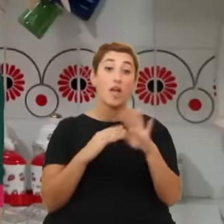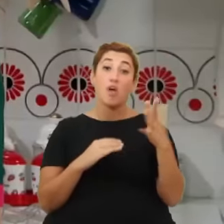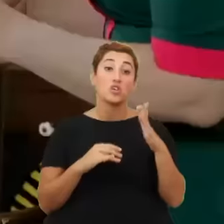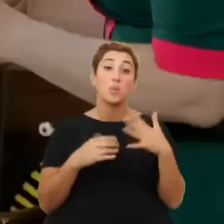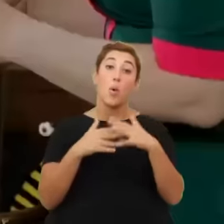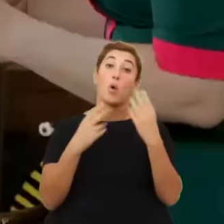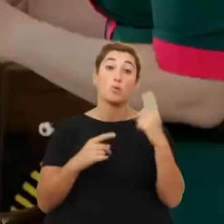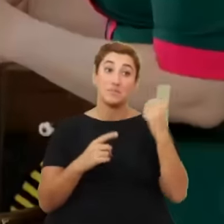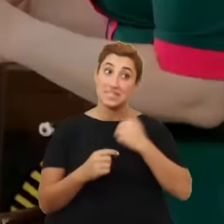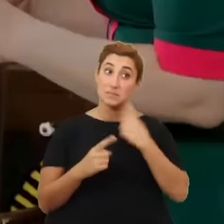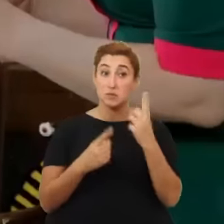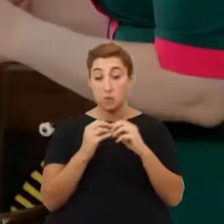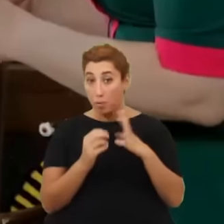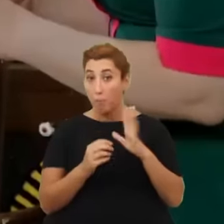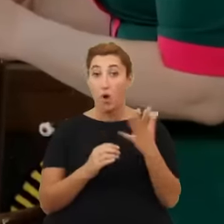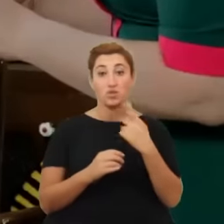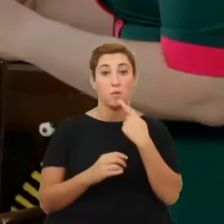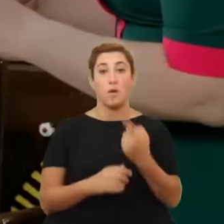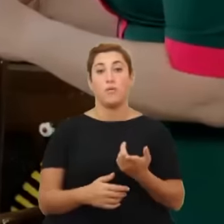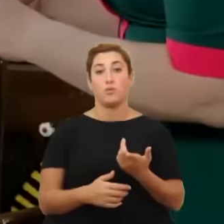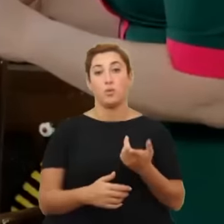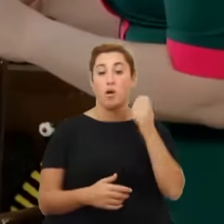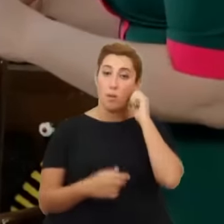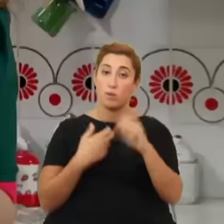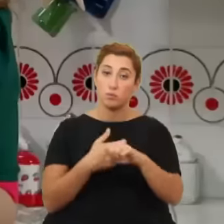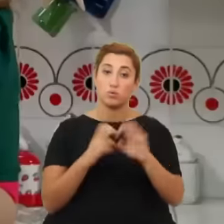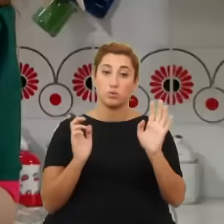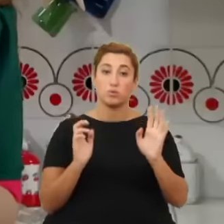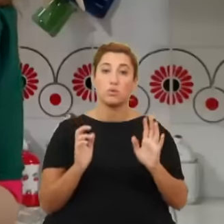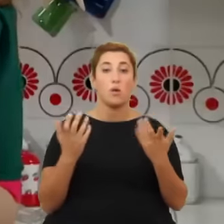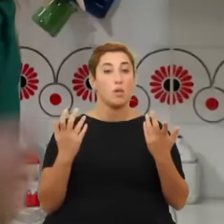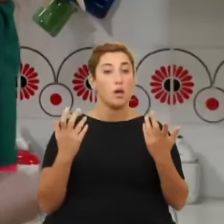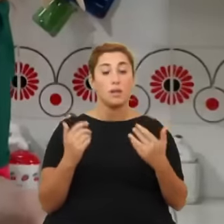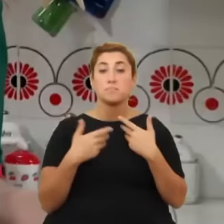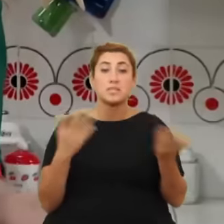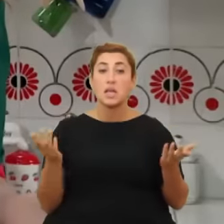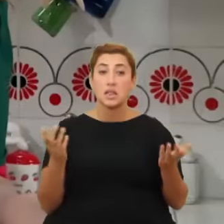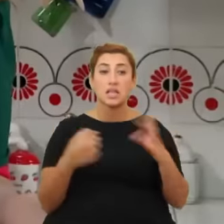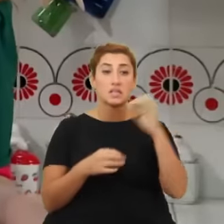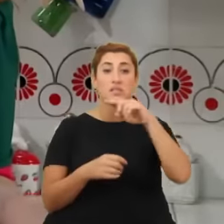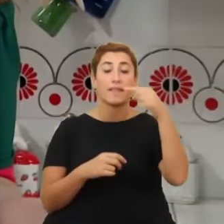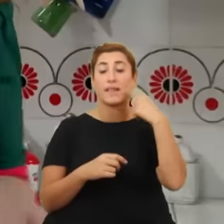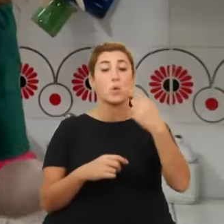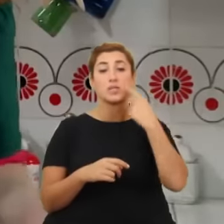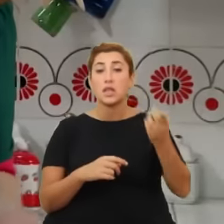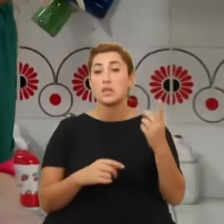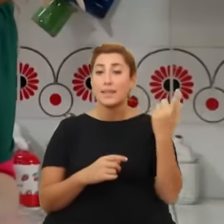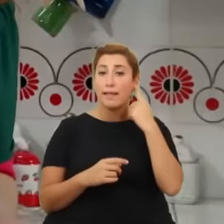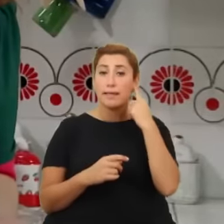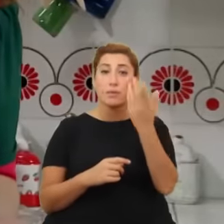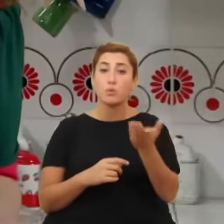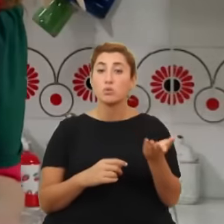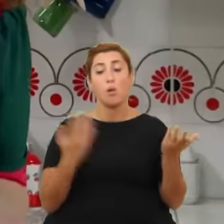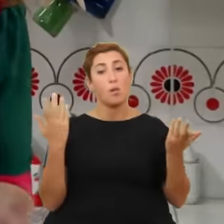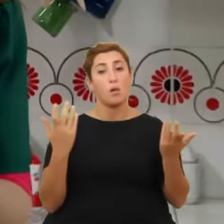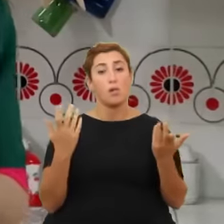acaba olmuyor? Bir şey mi var? Bir sıkıntı mı var acaba diyorlar. Allah korusun. Allah Allah. Bize ne el alem ne diyorsa desin anne. Niye dinliyorsun sen onları